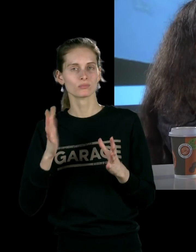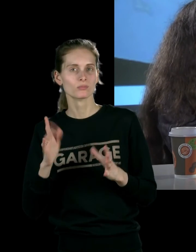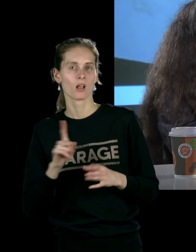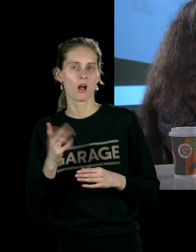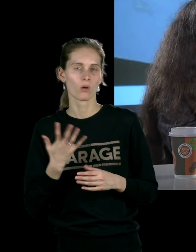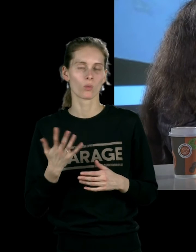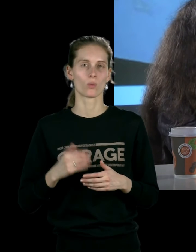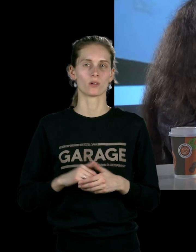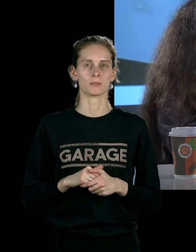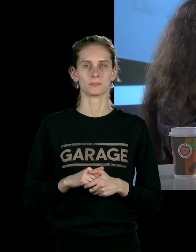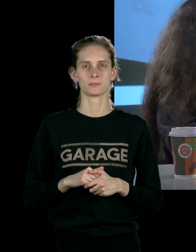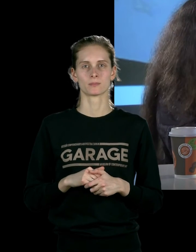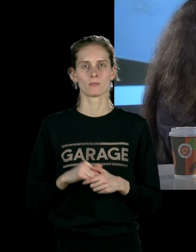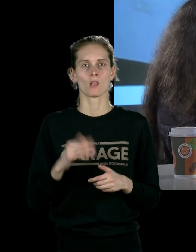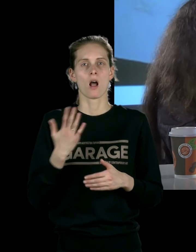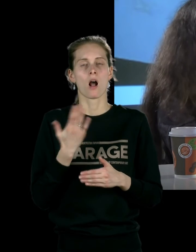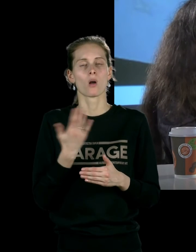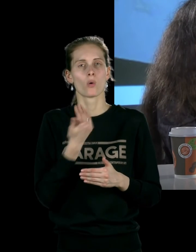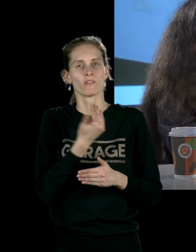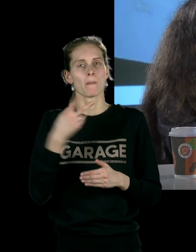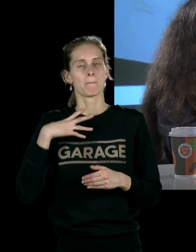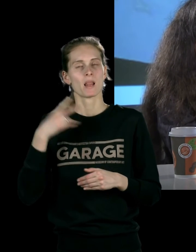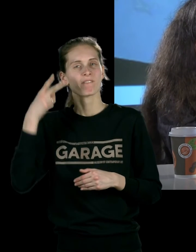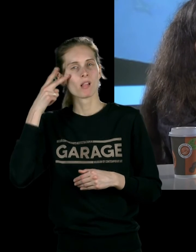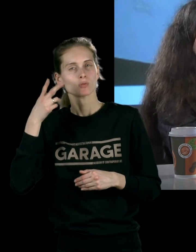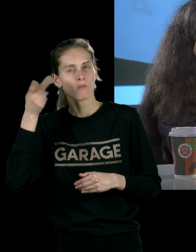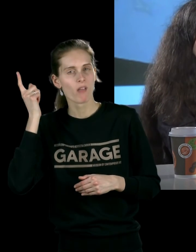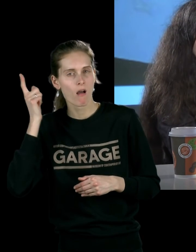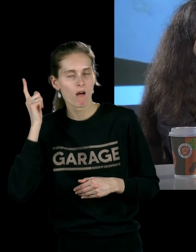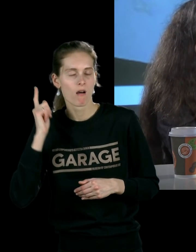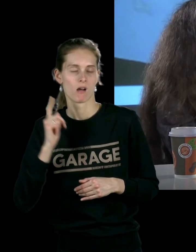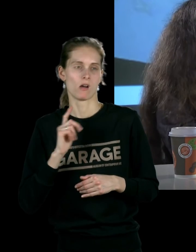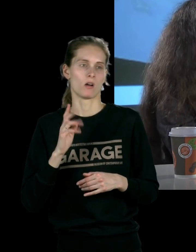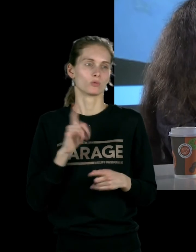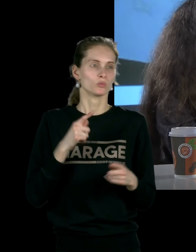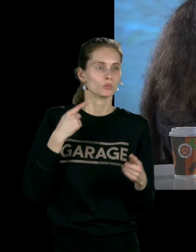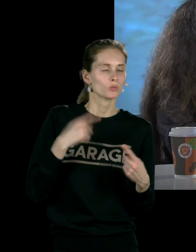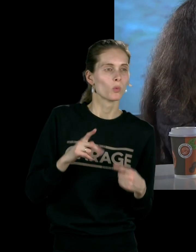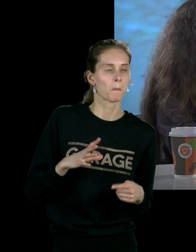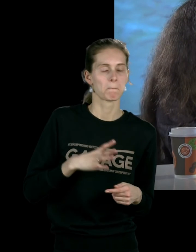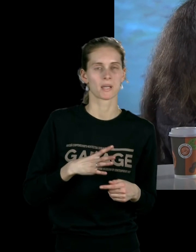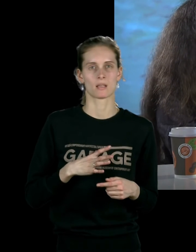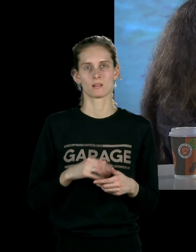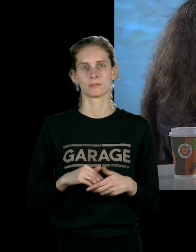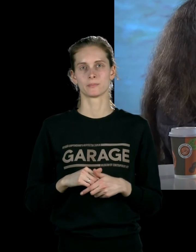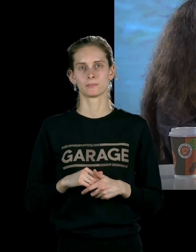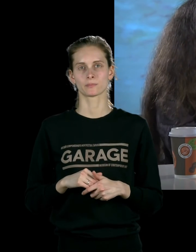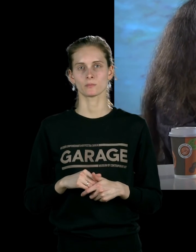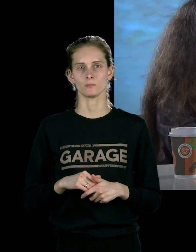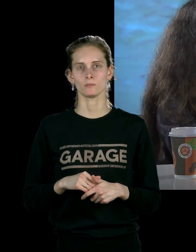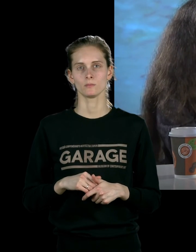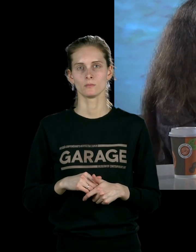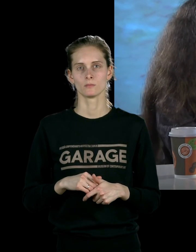предельных ощущений, предельных философских понятий была важна для драматургии и была как бы важна